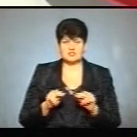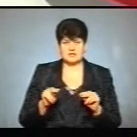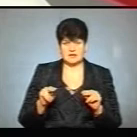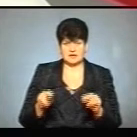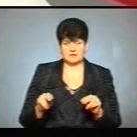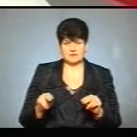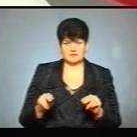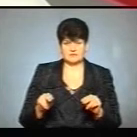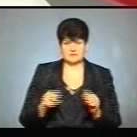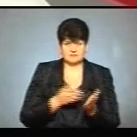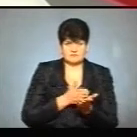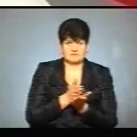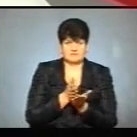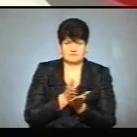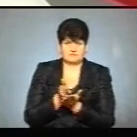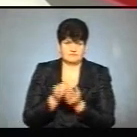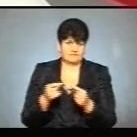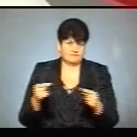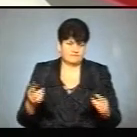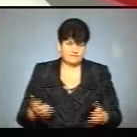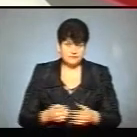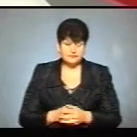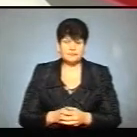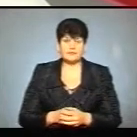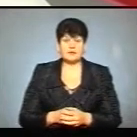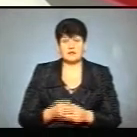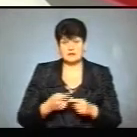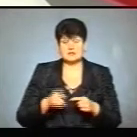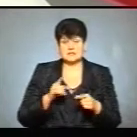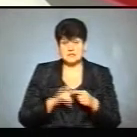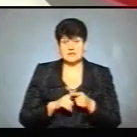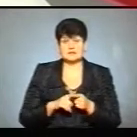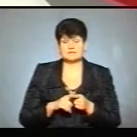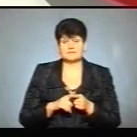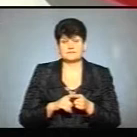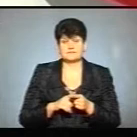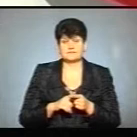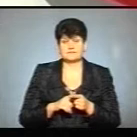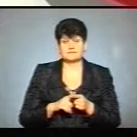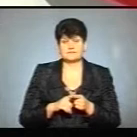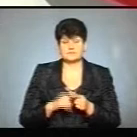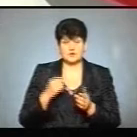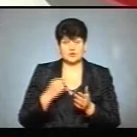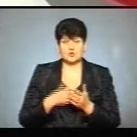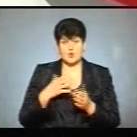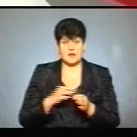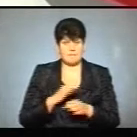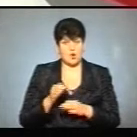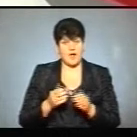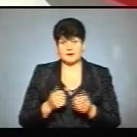галузей, які є. Але це справді такий дорогий проект.